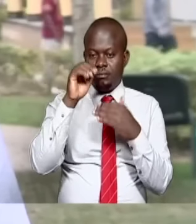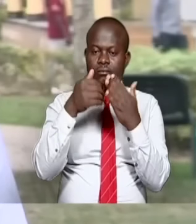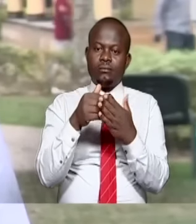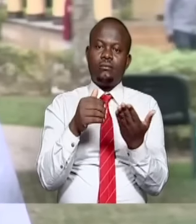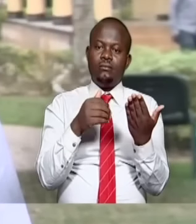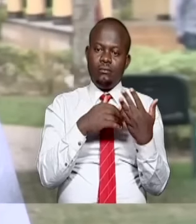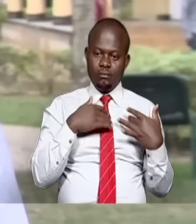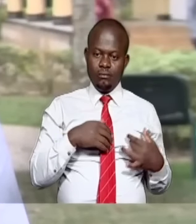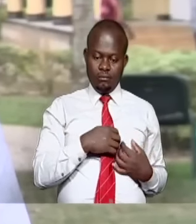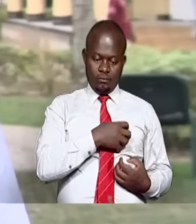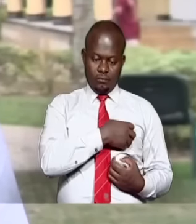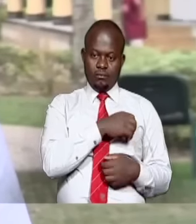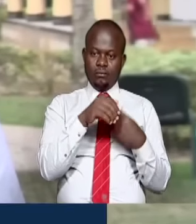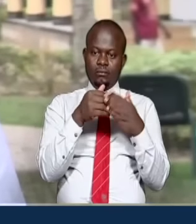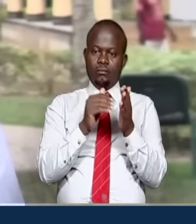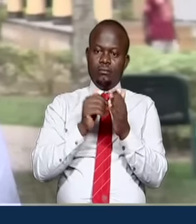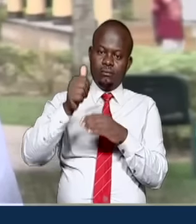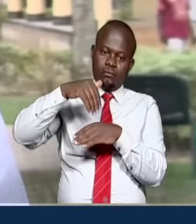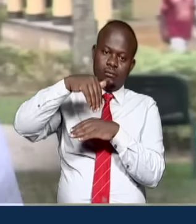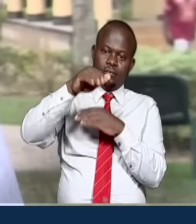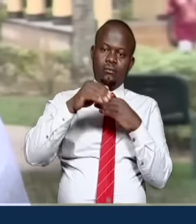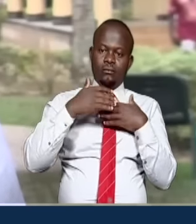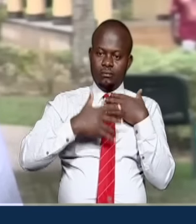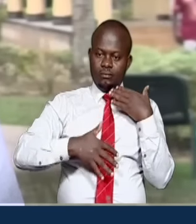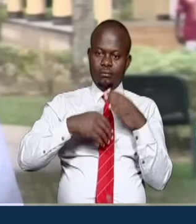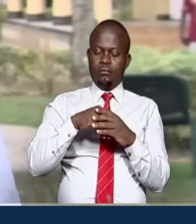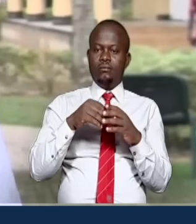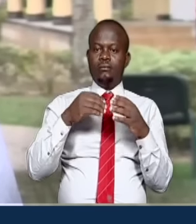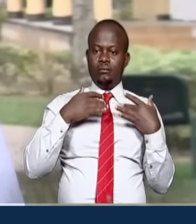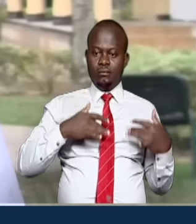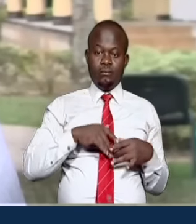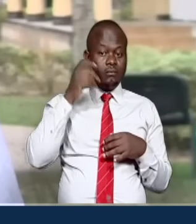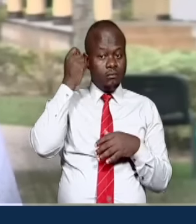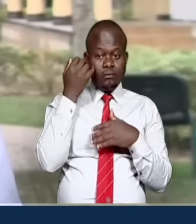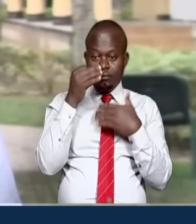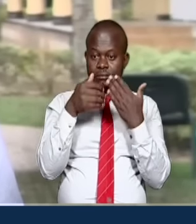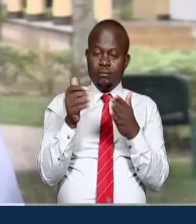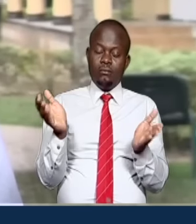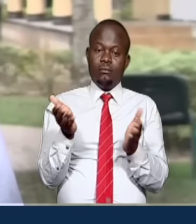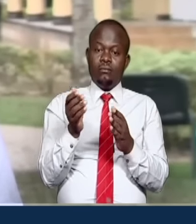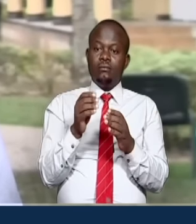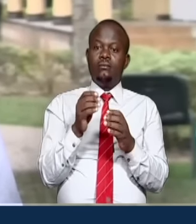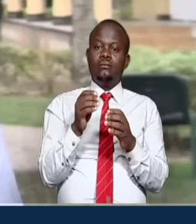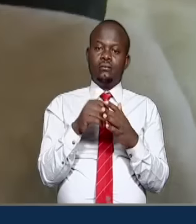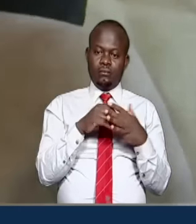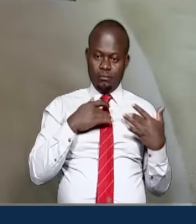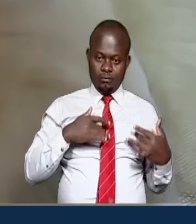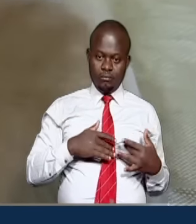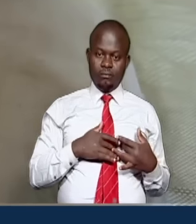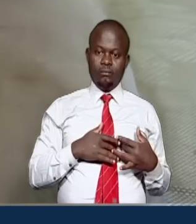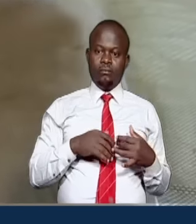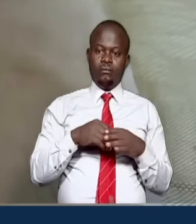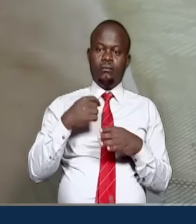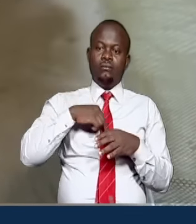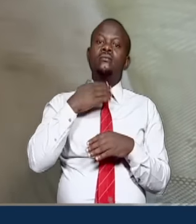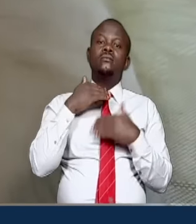moteri y'umubiri ari wo wohereza amaraso mu bice by'umubiri. Ni ukuvuga ngo iyo dukanguye rero umutima tuba tugira